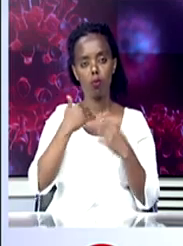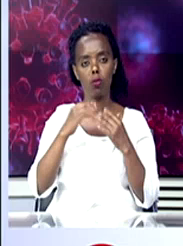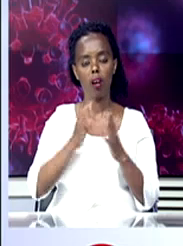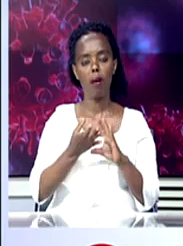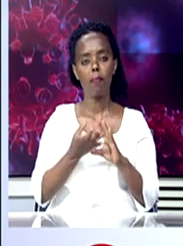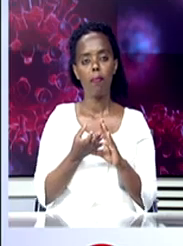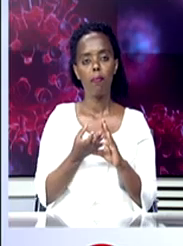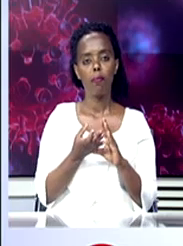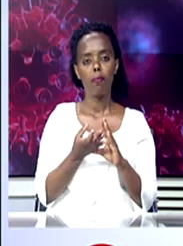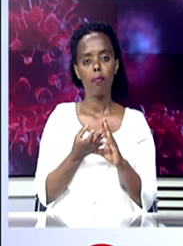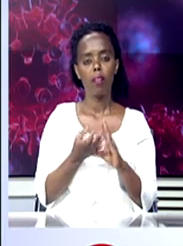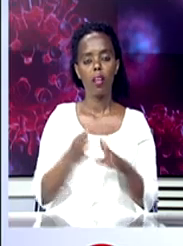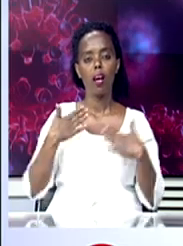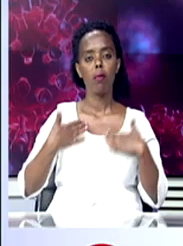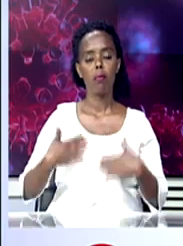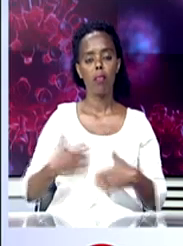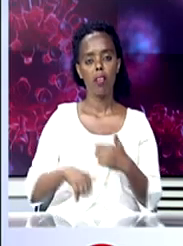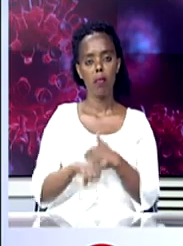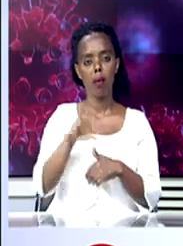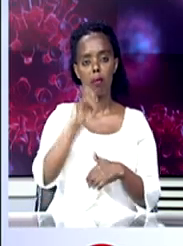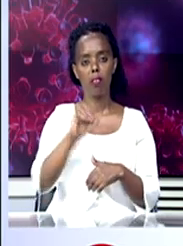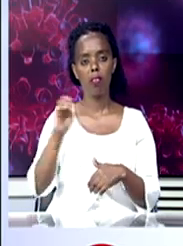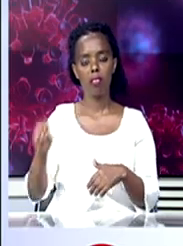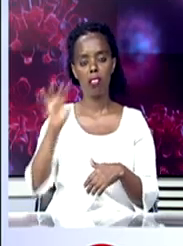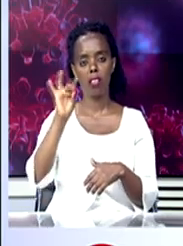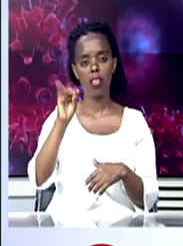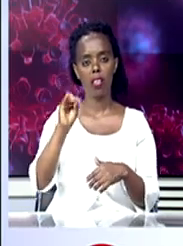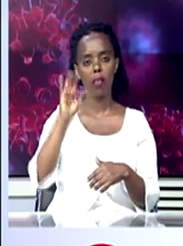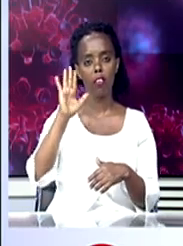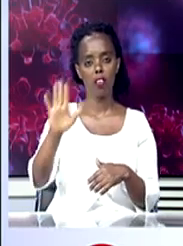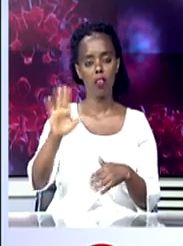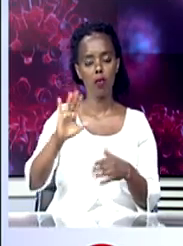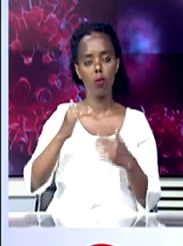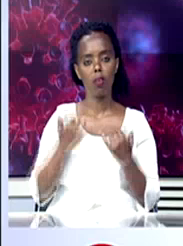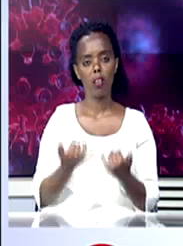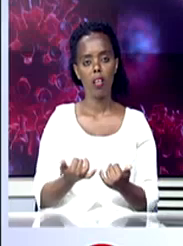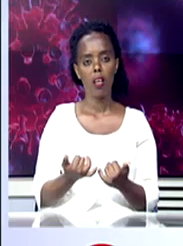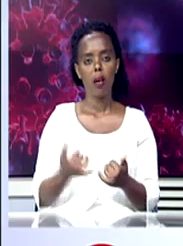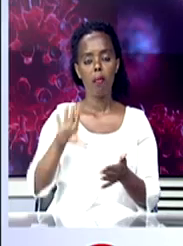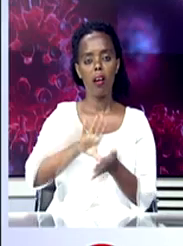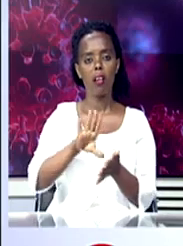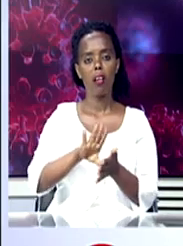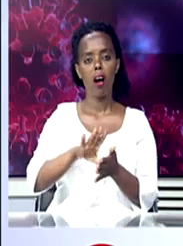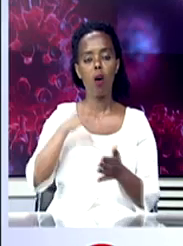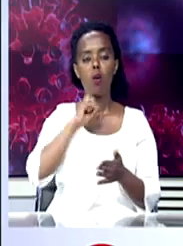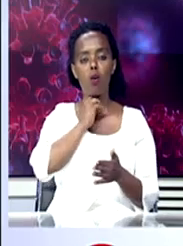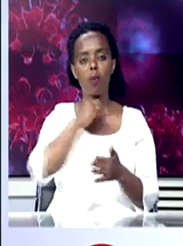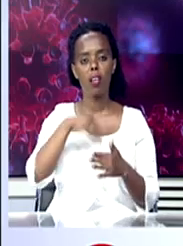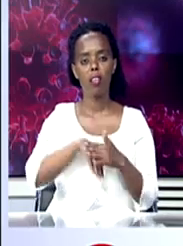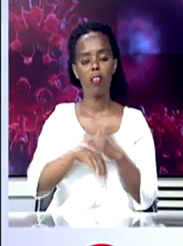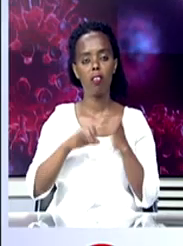kanaf kama midama persentan zaddittami shankun kan badia romia ke sa jiratu